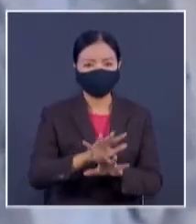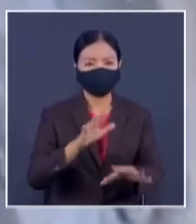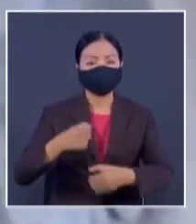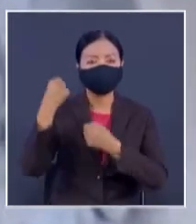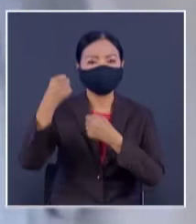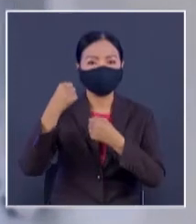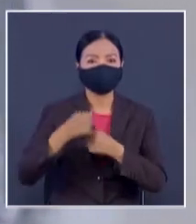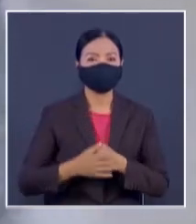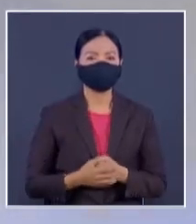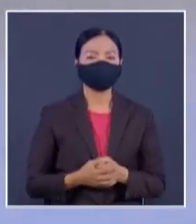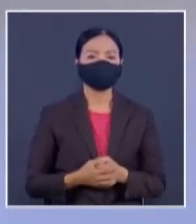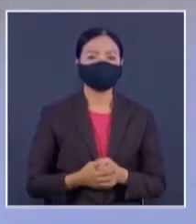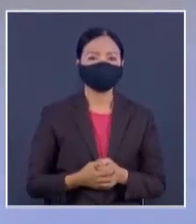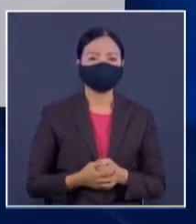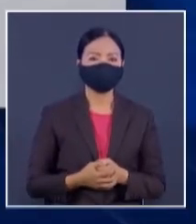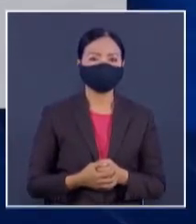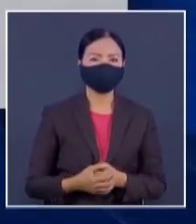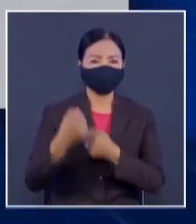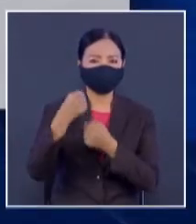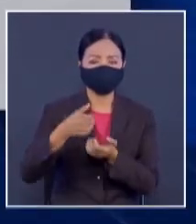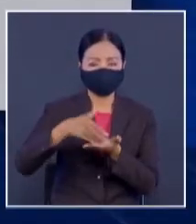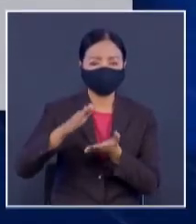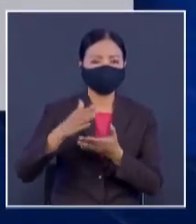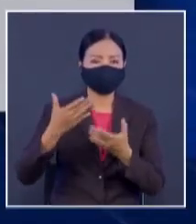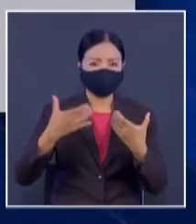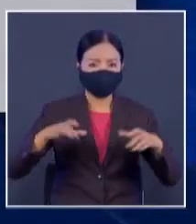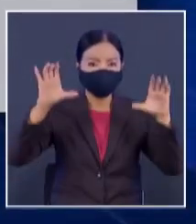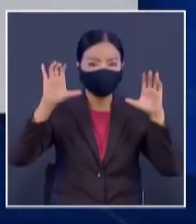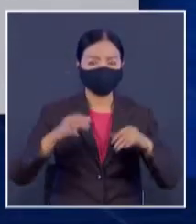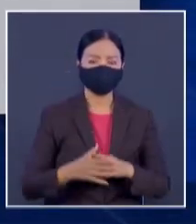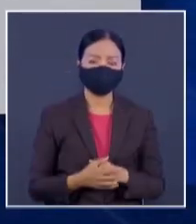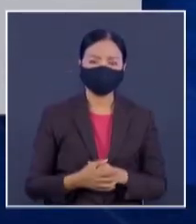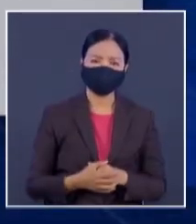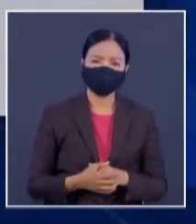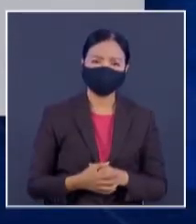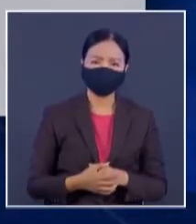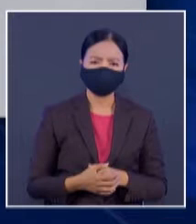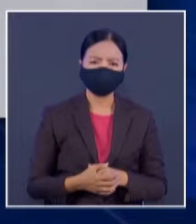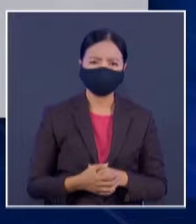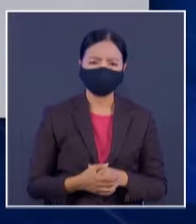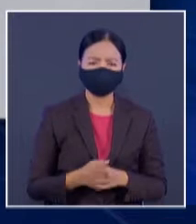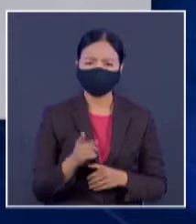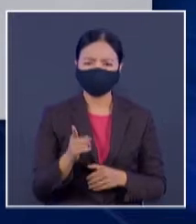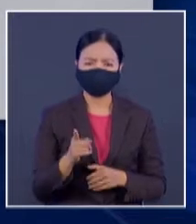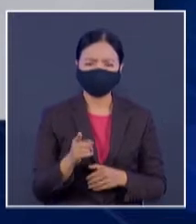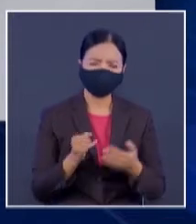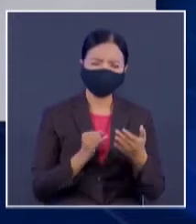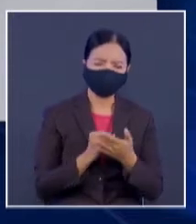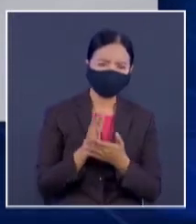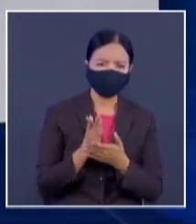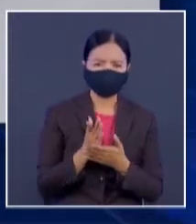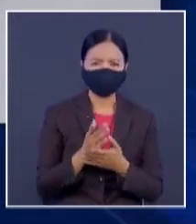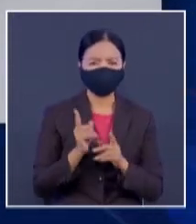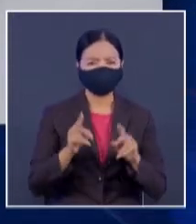ม ครับ ที่เข้ามาชุมนุมขับไล่รัฐบาลก็มาชูแบบนี้เหมือนกับแบบมาแบบไม่ถูกจังหวะ นะกล